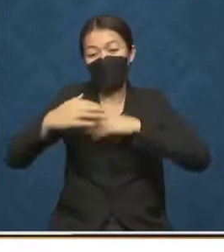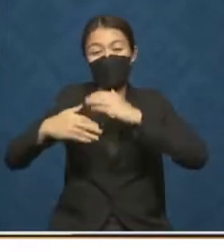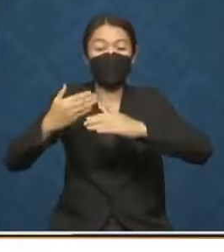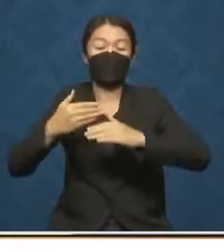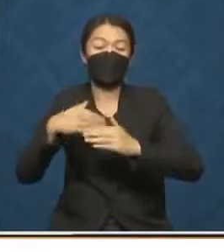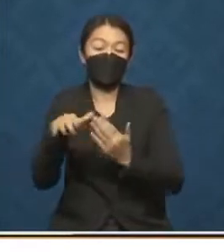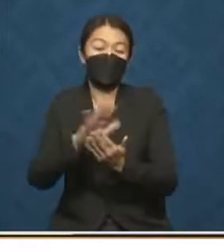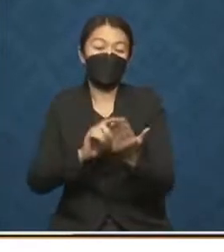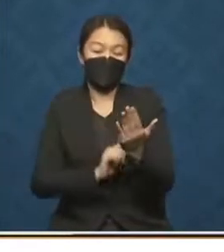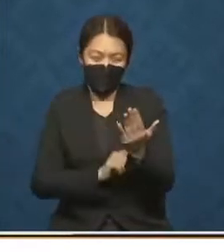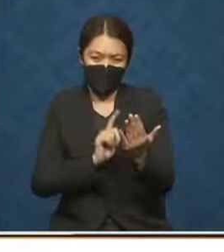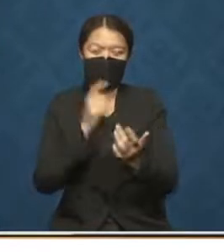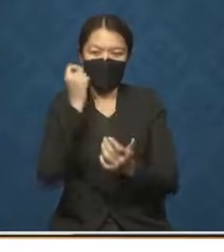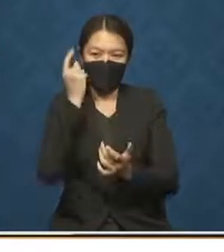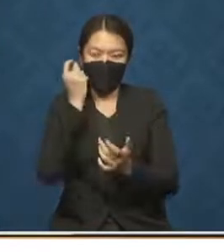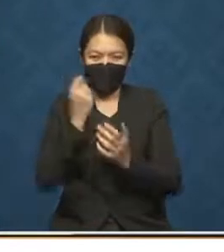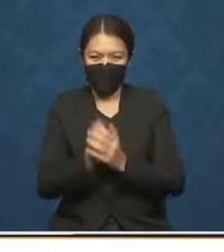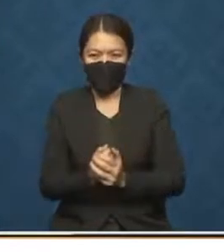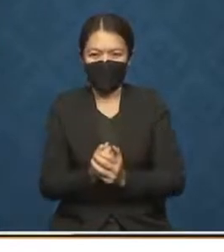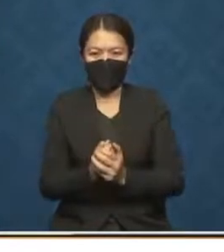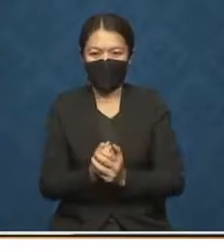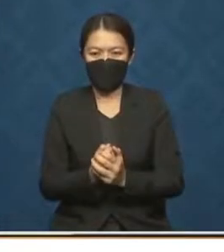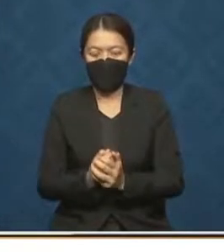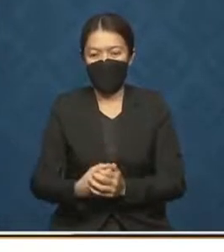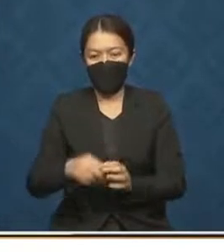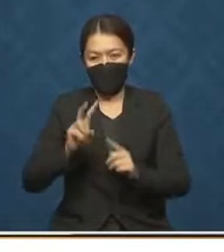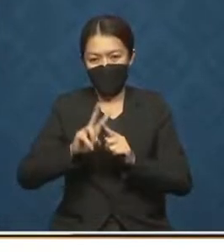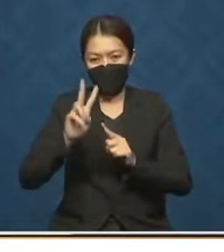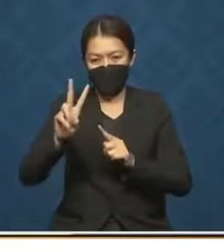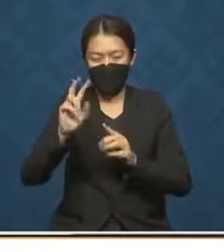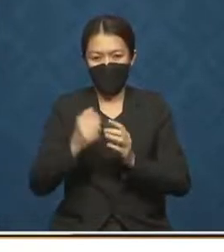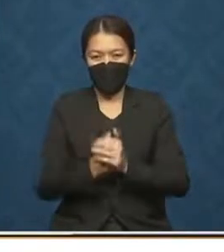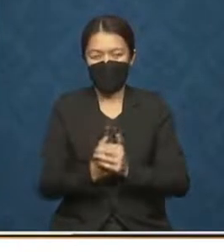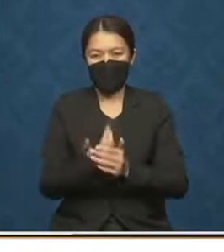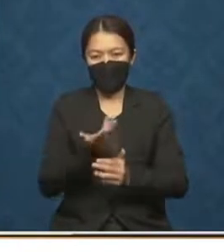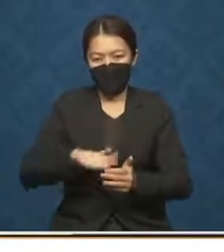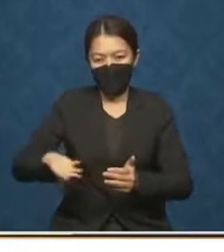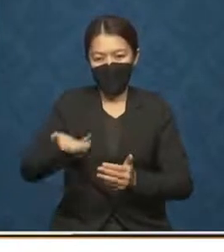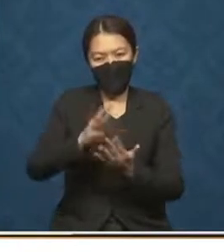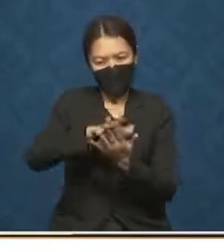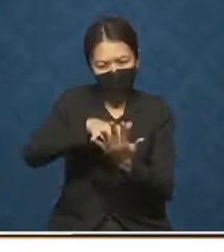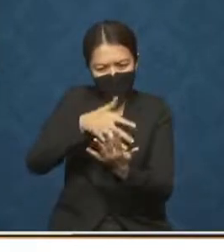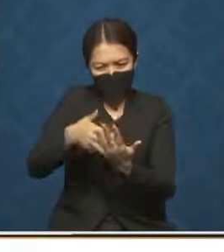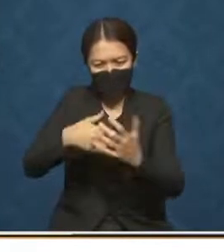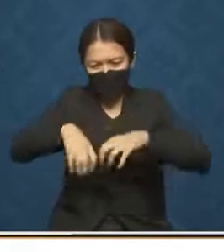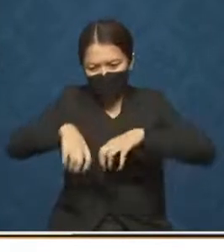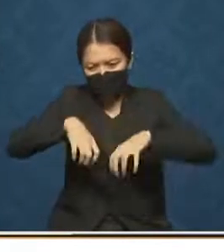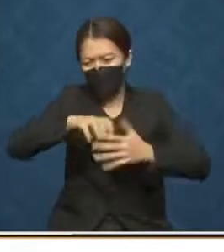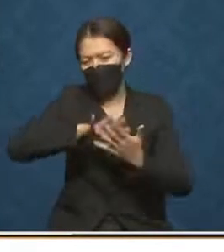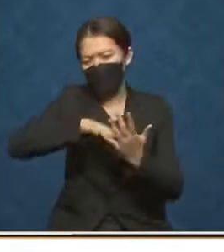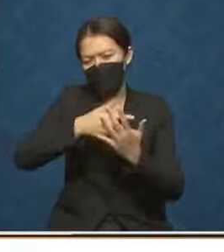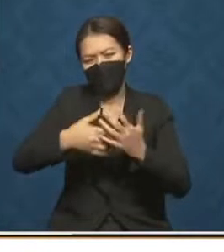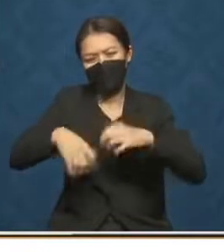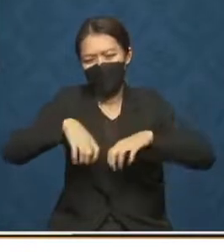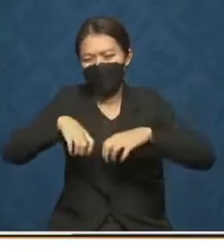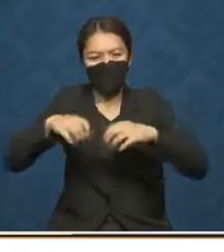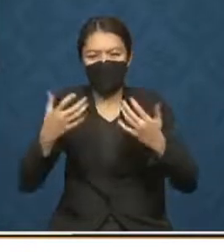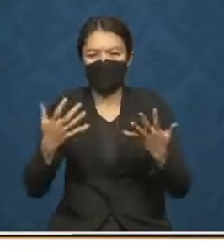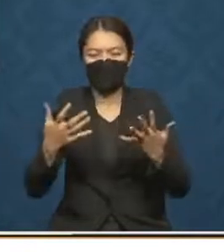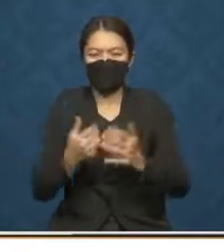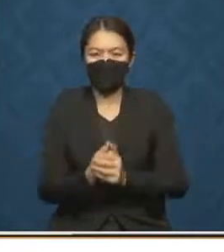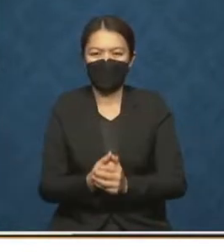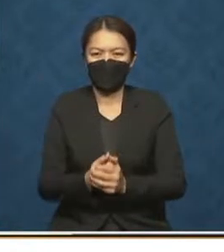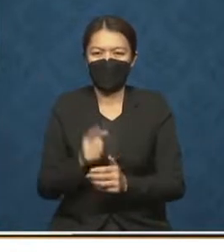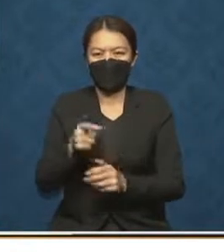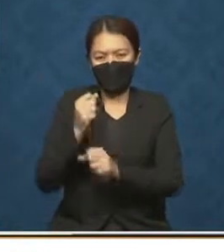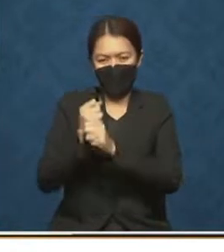นี่เปปการที่หนึ่ประการที่สองเนี่ยท่านไม่มีแผนานในการจัการวางแผนเลยตั้งแต่ท่านป